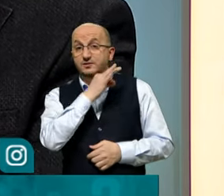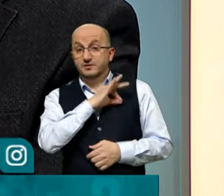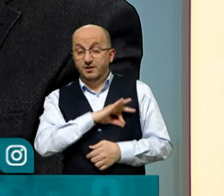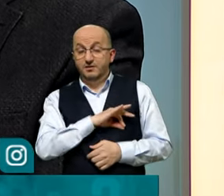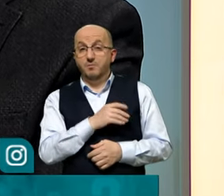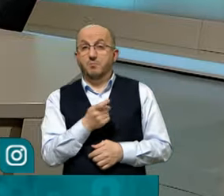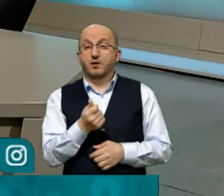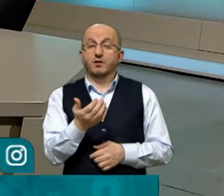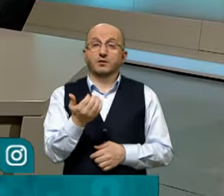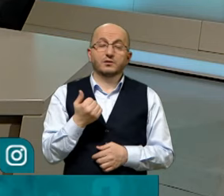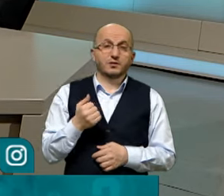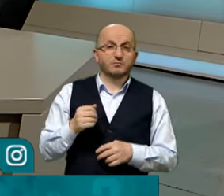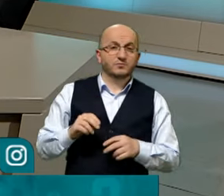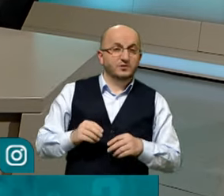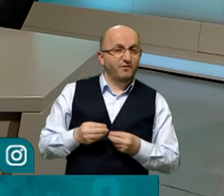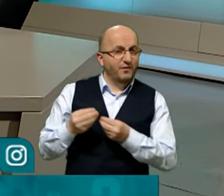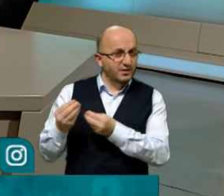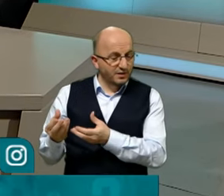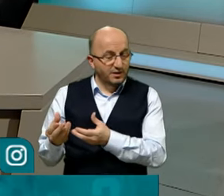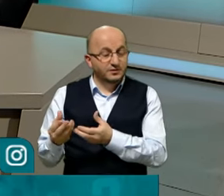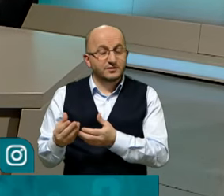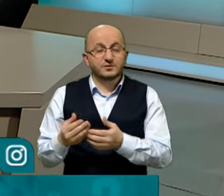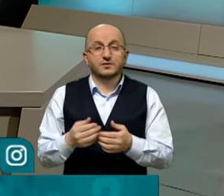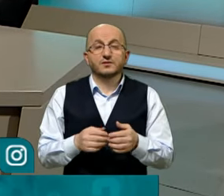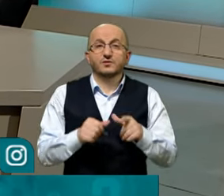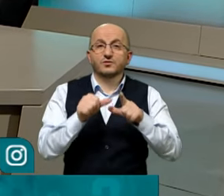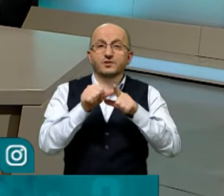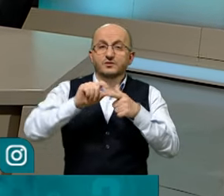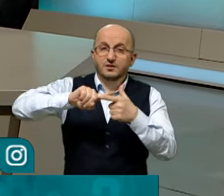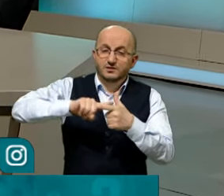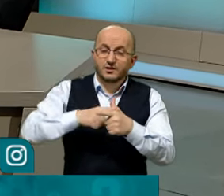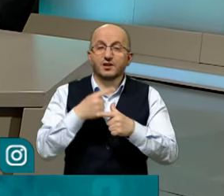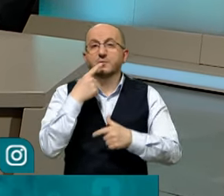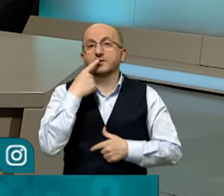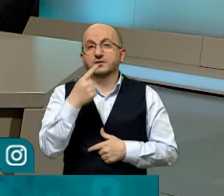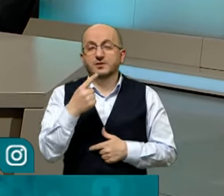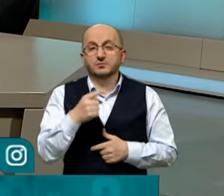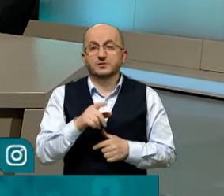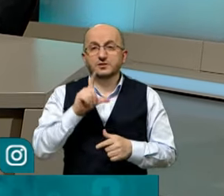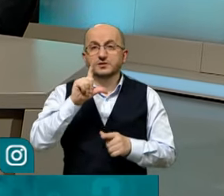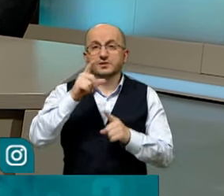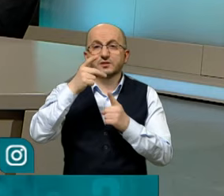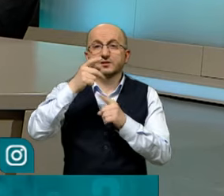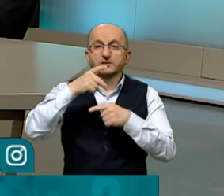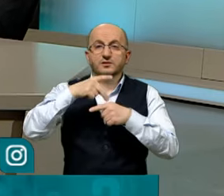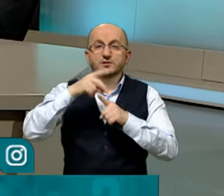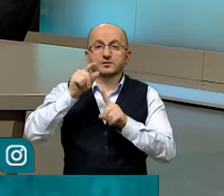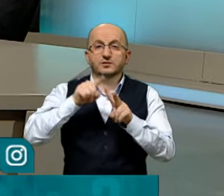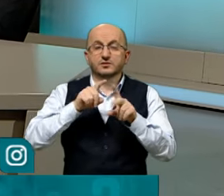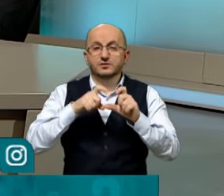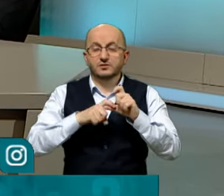para aldıklarına yansıtır salar Bir de Finans finansal kiralama dediğimiz desing yani el